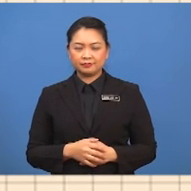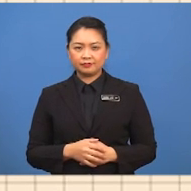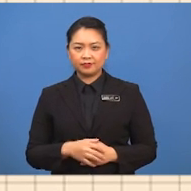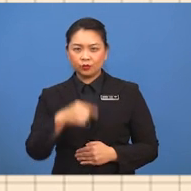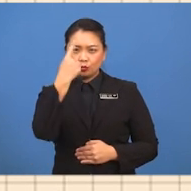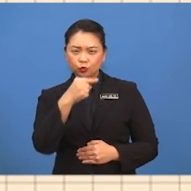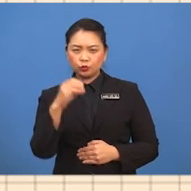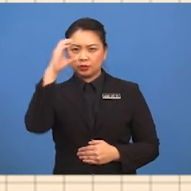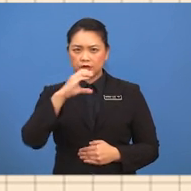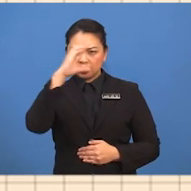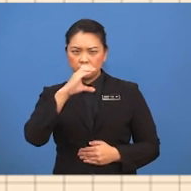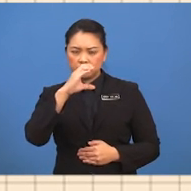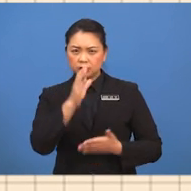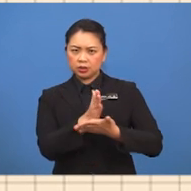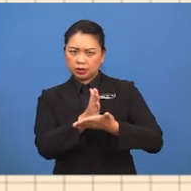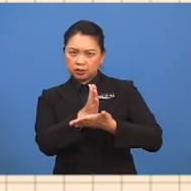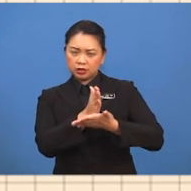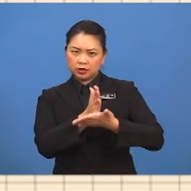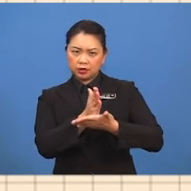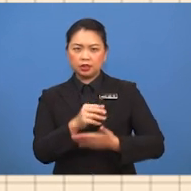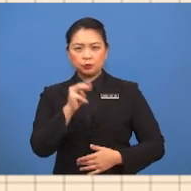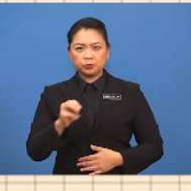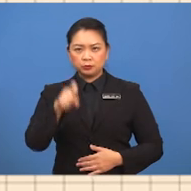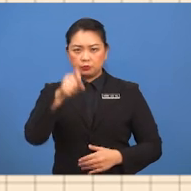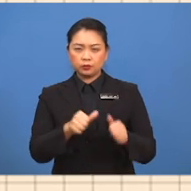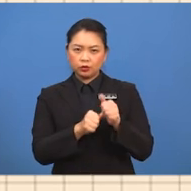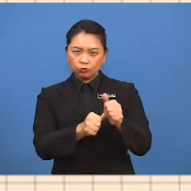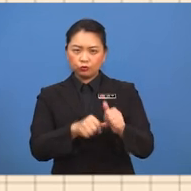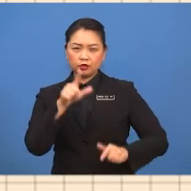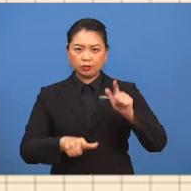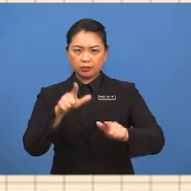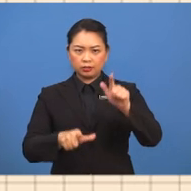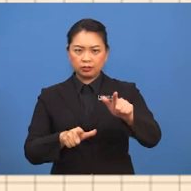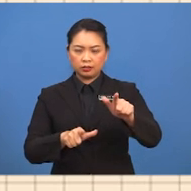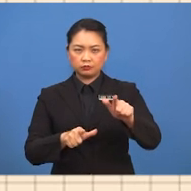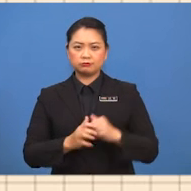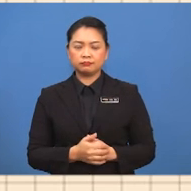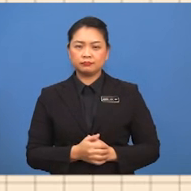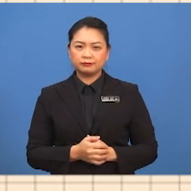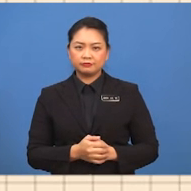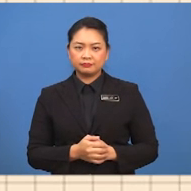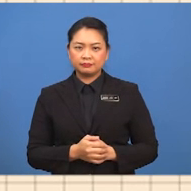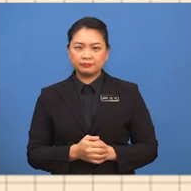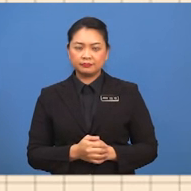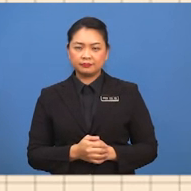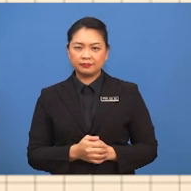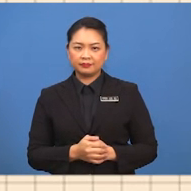Untuk mencari median, murid-murid perlu mengikut langkah-langkah berikut.